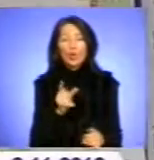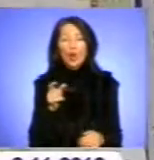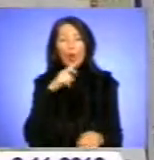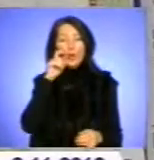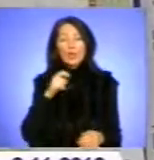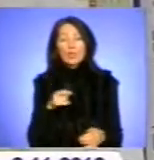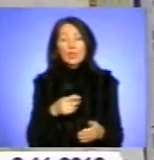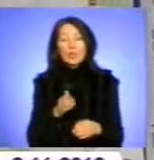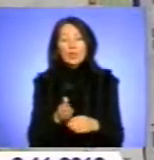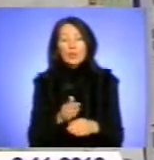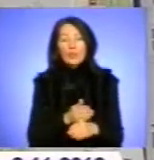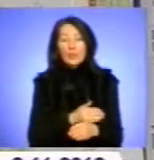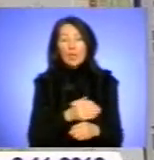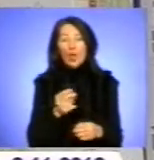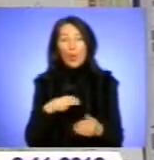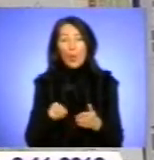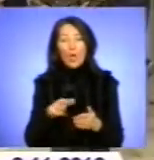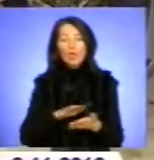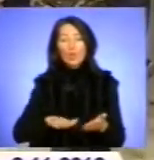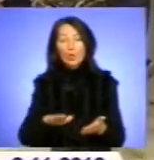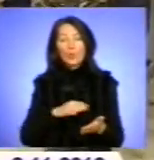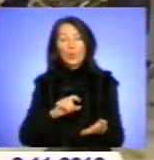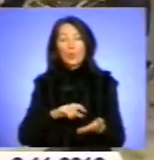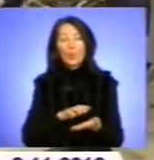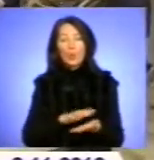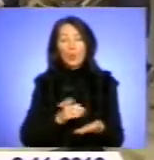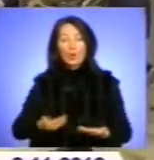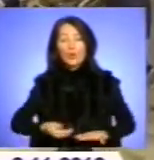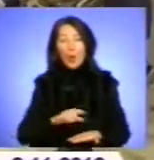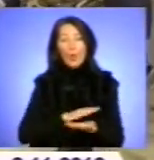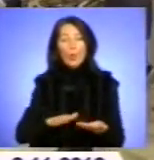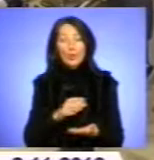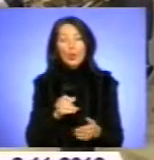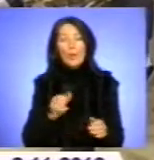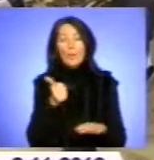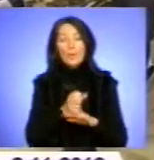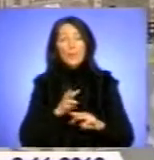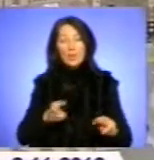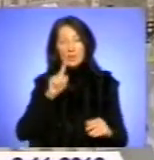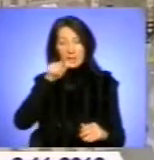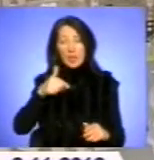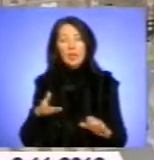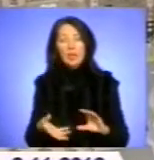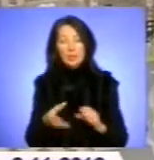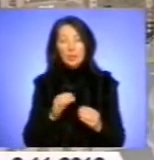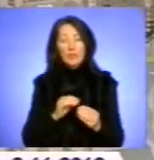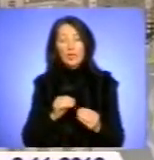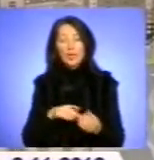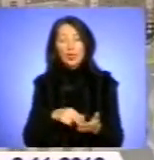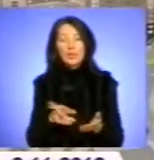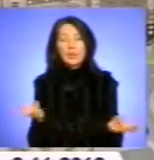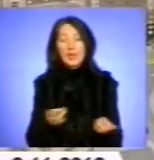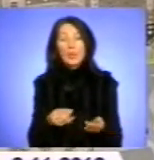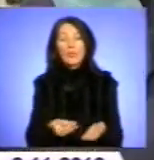площу. Відтак і фінансування галузі залишає бажати кращого. Однак прем'єр вихід із ситуації знає, урядовець каже, треба підвищувати попит на житло, адже